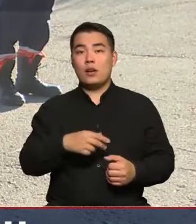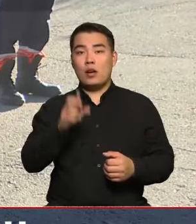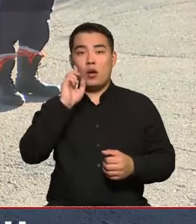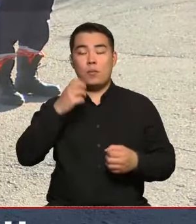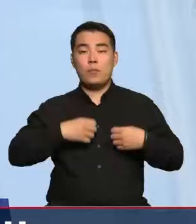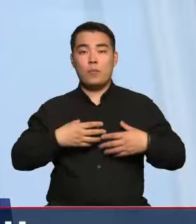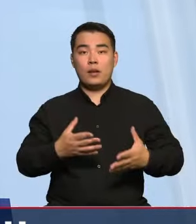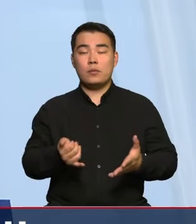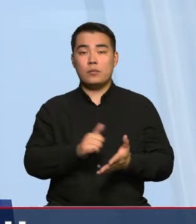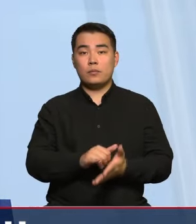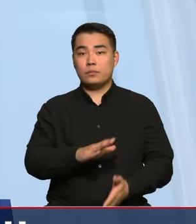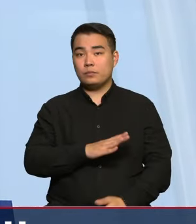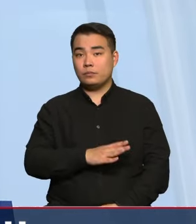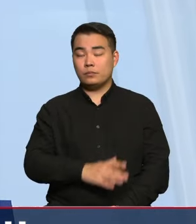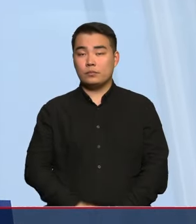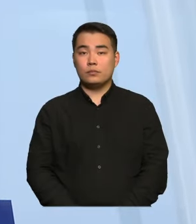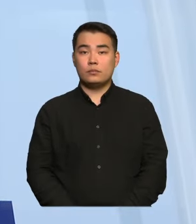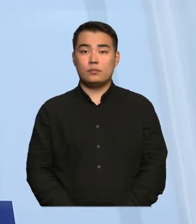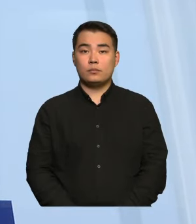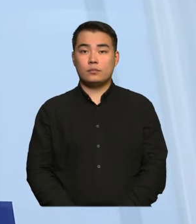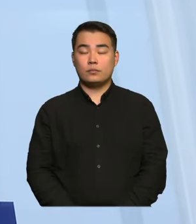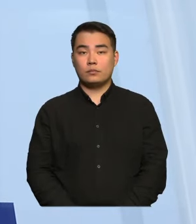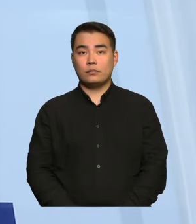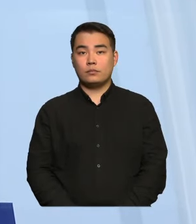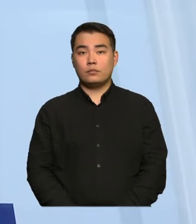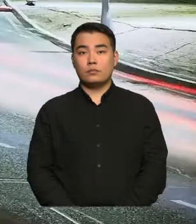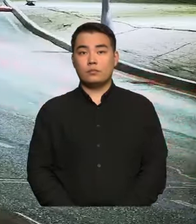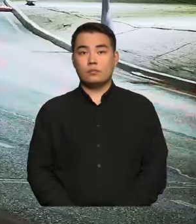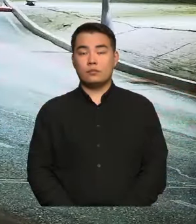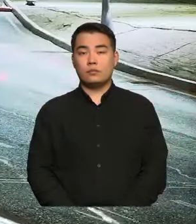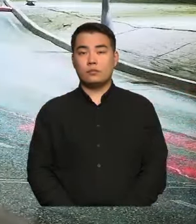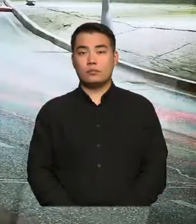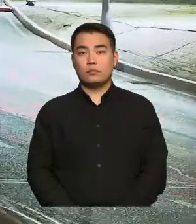аталып келеді. Зұлқарна Ермұратлы, Ілияс Түлкібай, Жібек жолы.